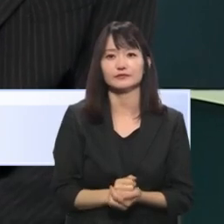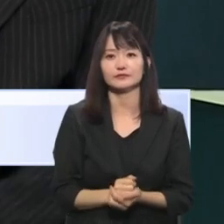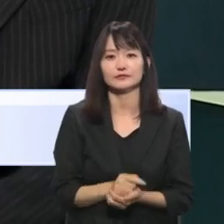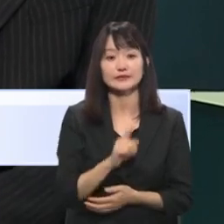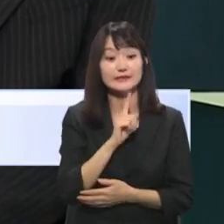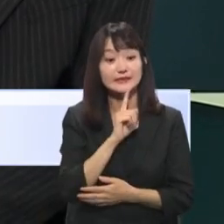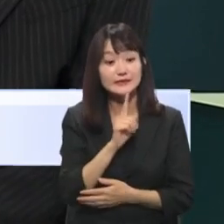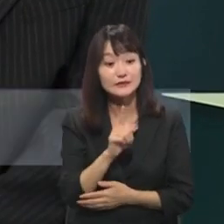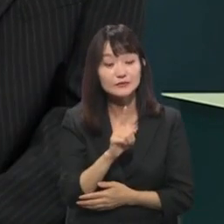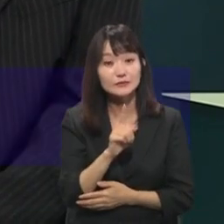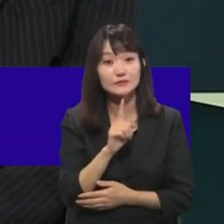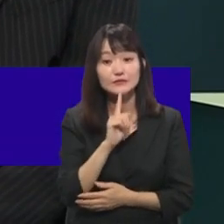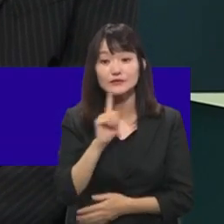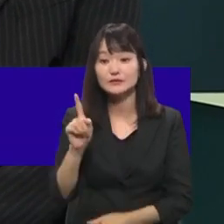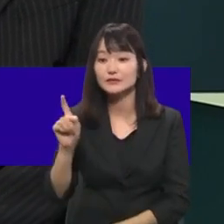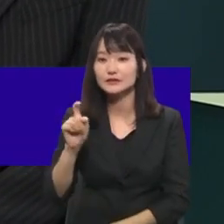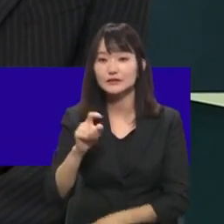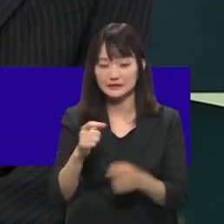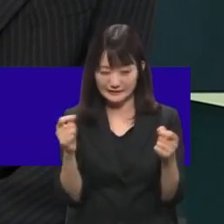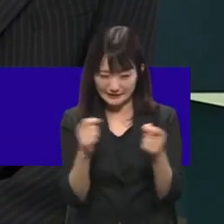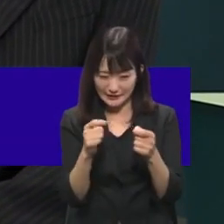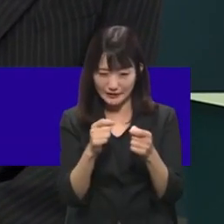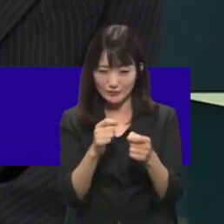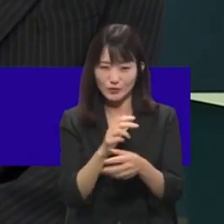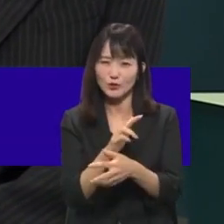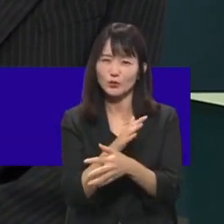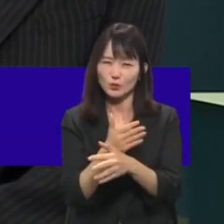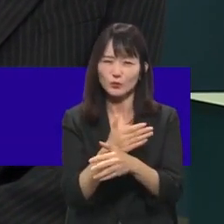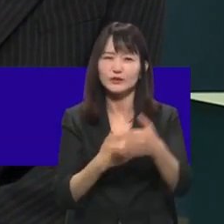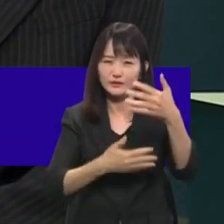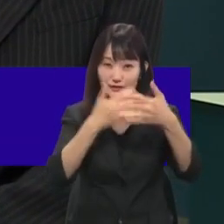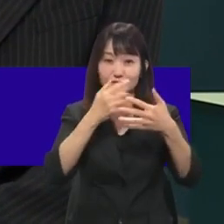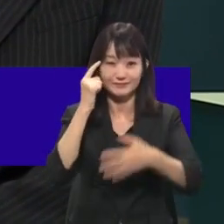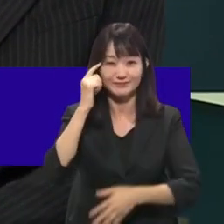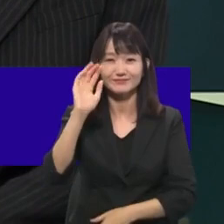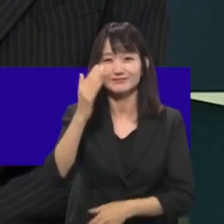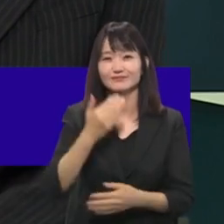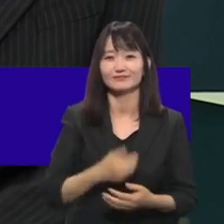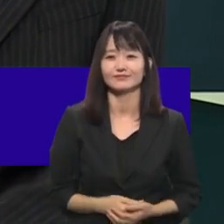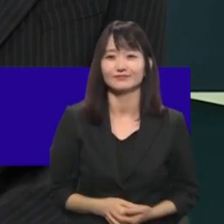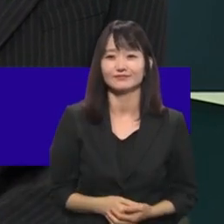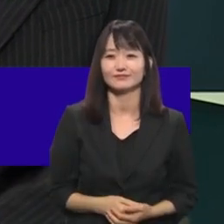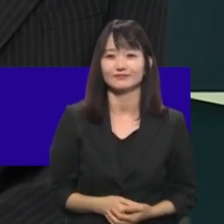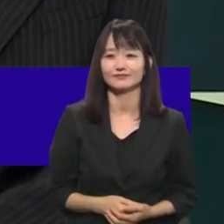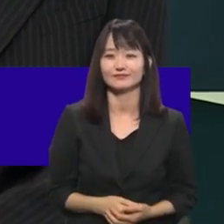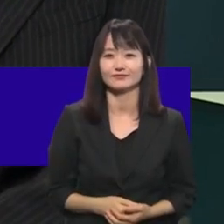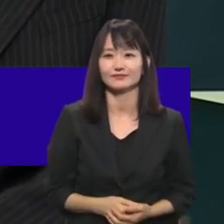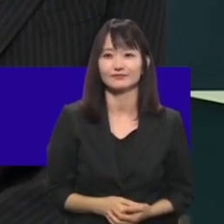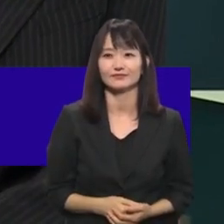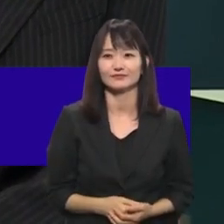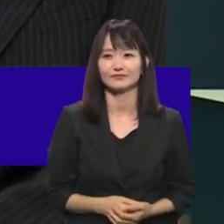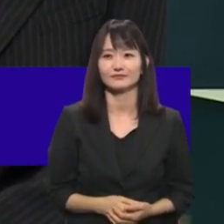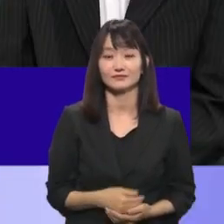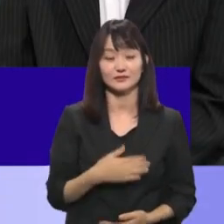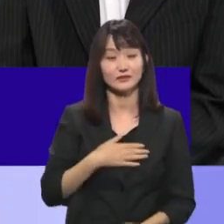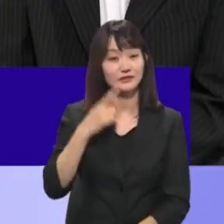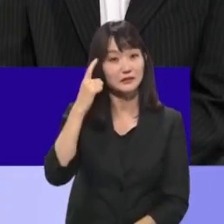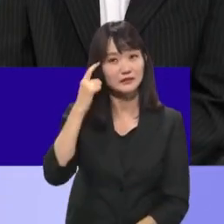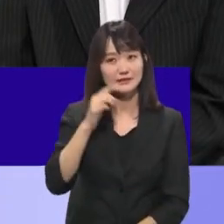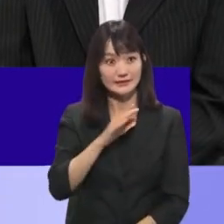사이에 짧은 코미디 영상이라고 생각하시면 좀 편하실 것 같습니다 저는 너무 그 실제를 생생하게